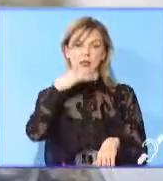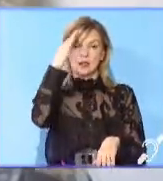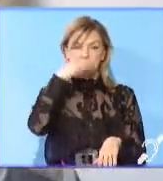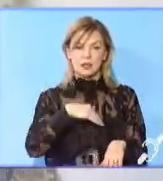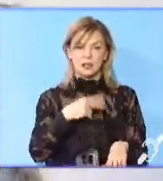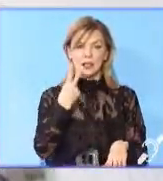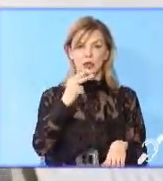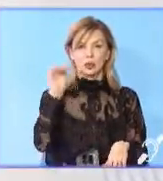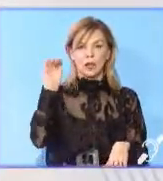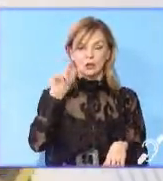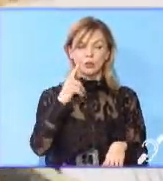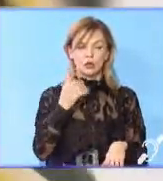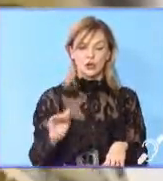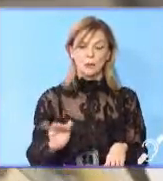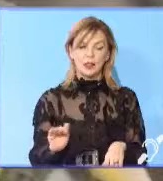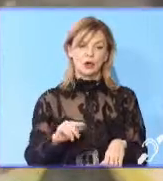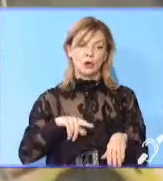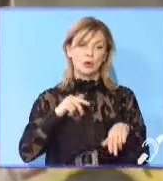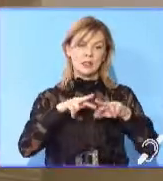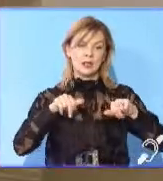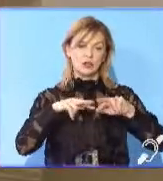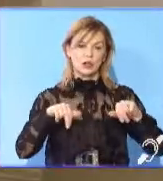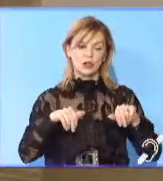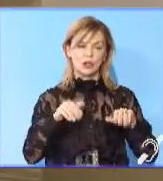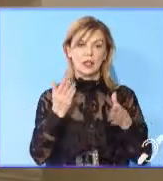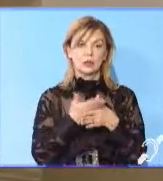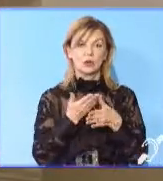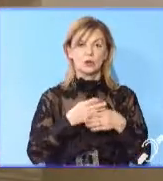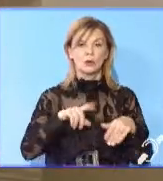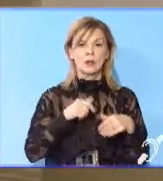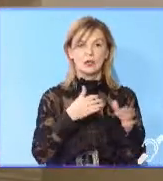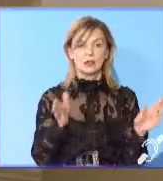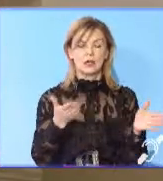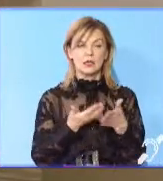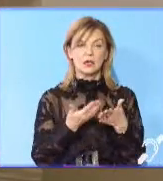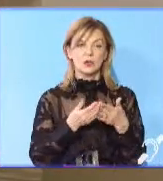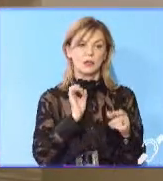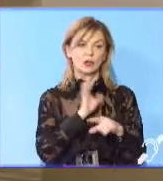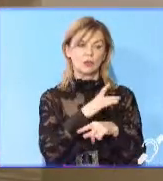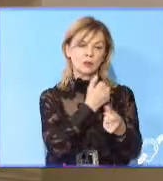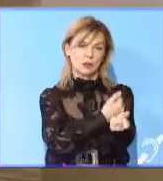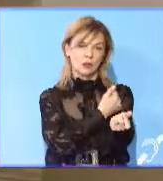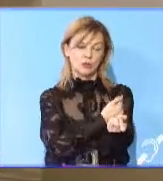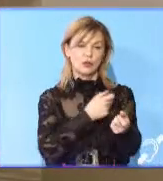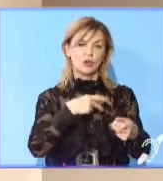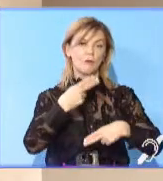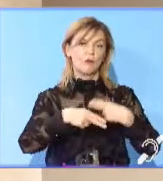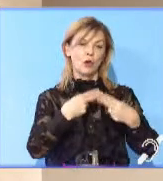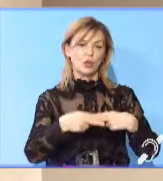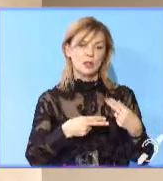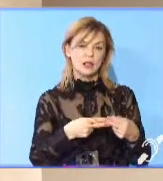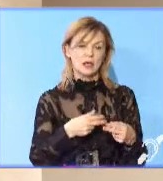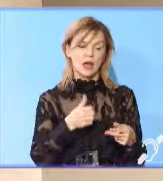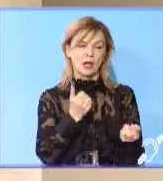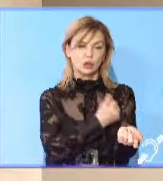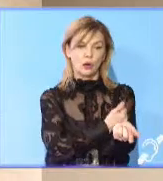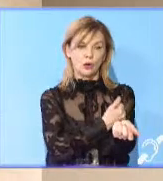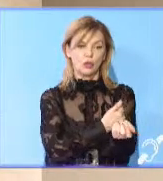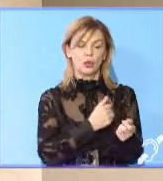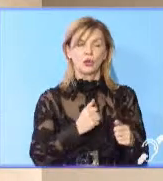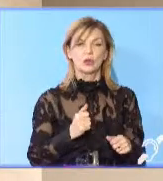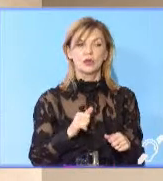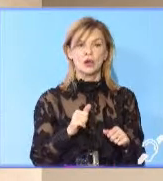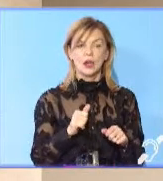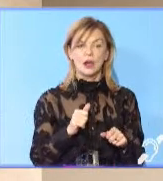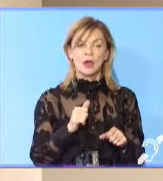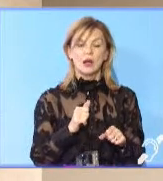sub control judiciar. Dosarul este deschis pentru trafic de droguri de risc, deținere de droguri de risc pentru consum propriu și efectuarea de